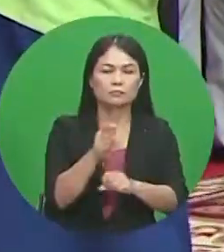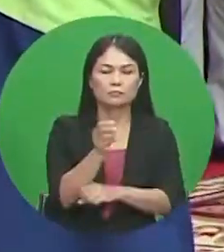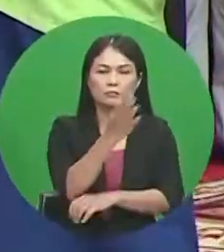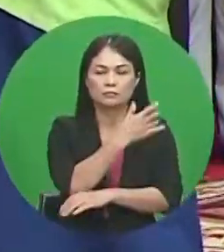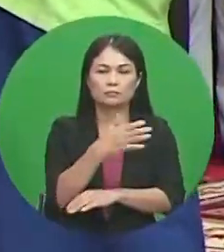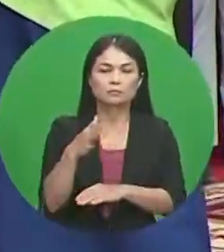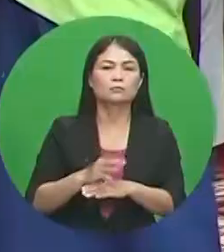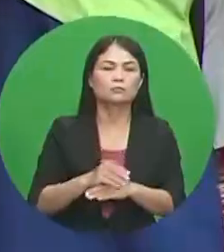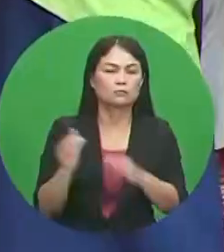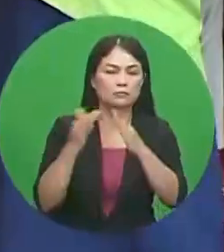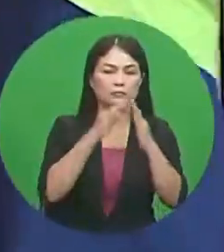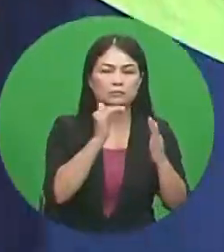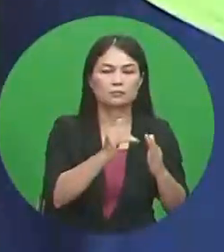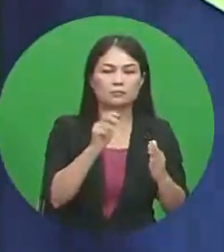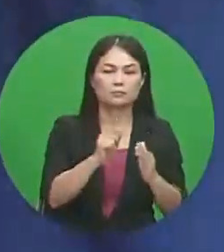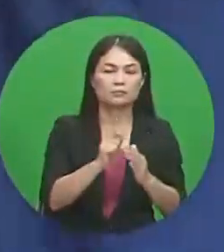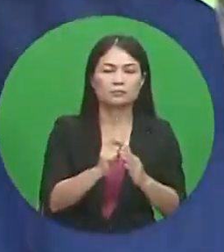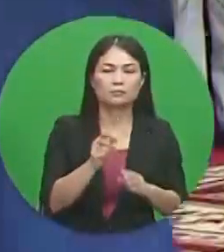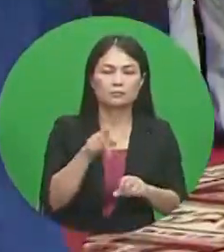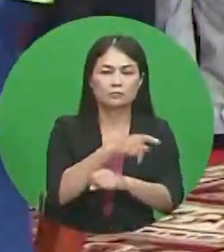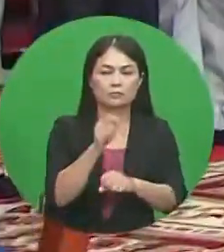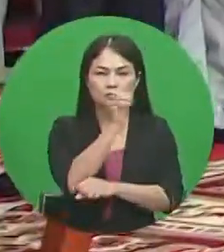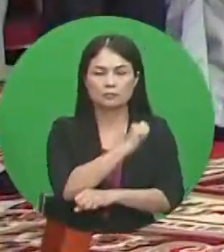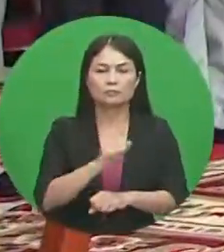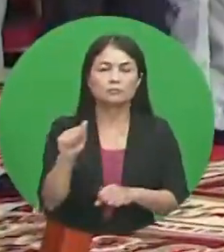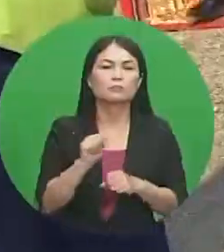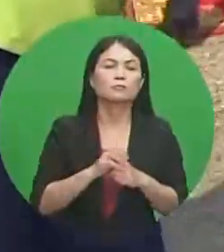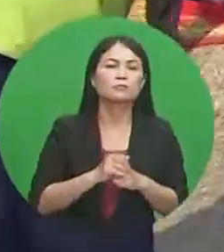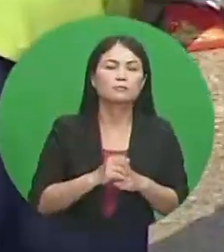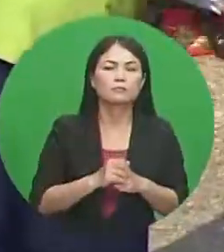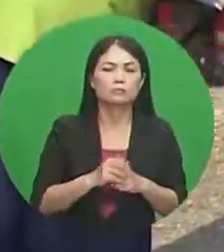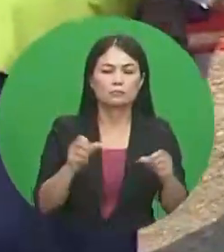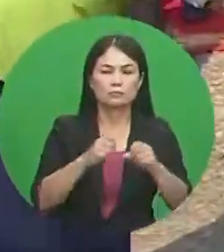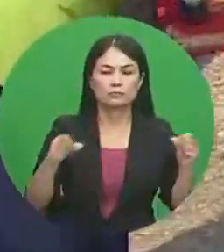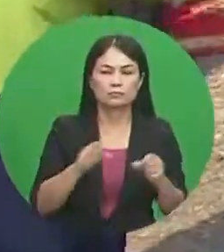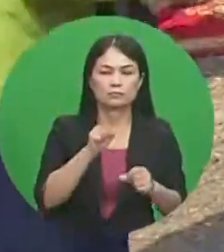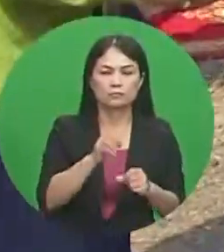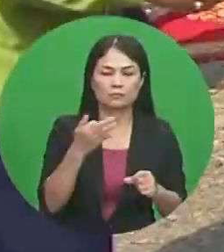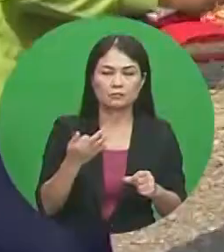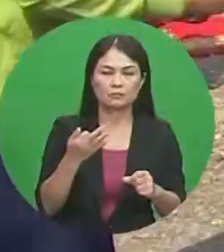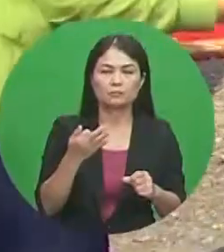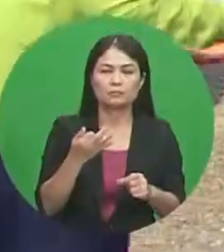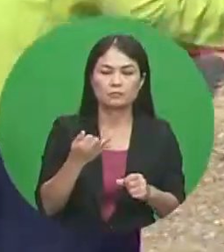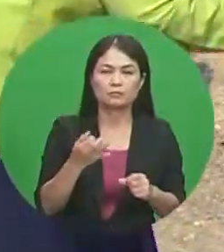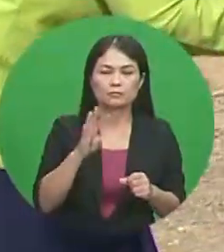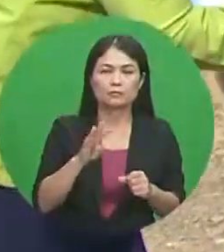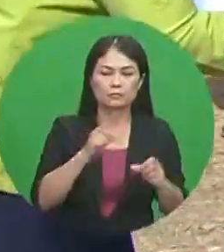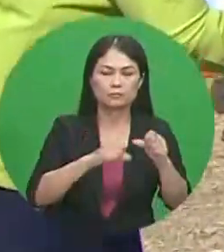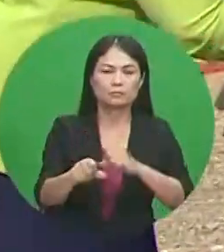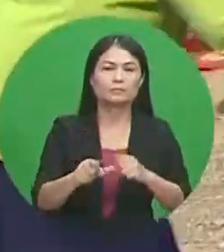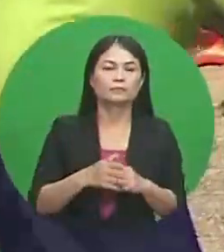ជ័យទៅដល់ក្រុងសំរោងខេត្តឧត្តរមានជ័យប្រវែង174គីឡូម៉ែត្រចាប់ពីពេលនេះត